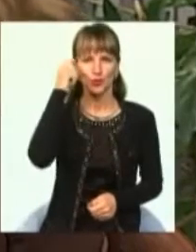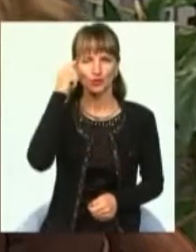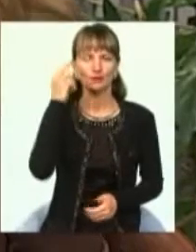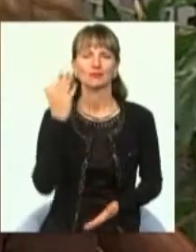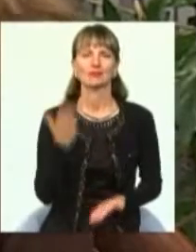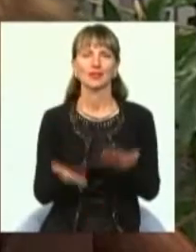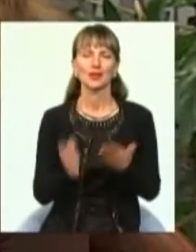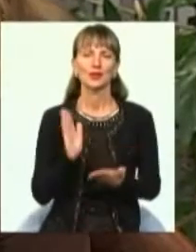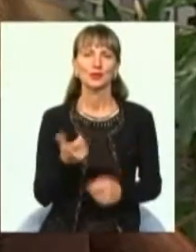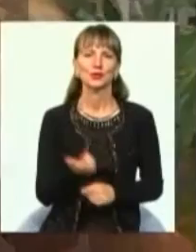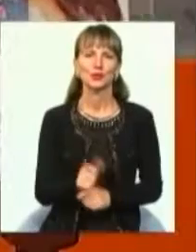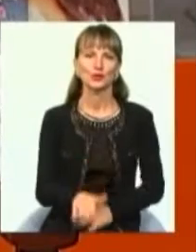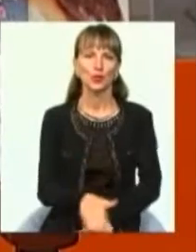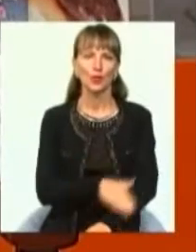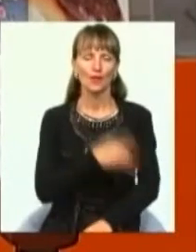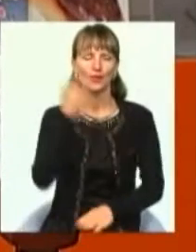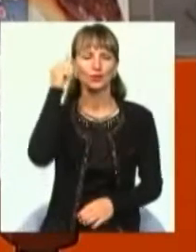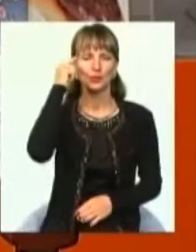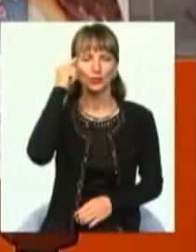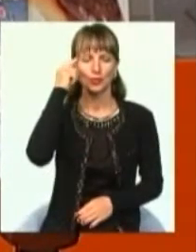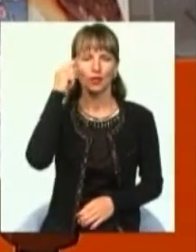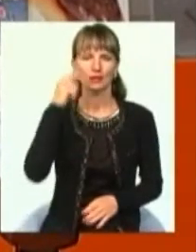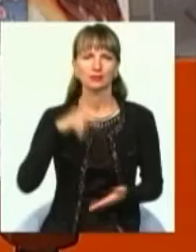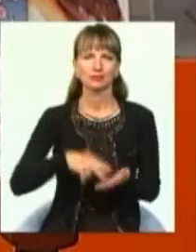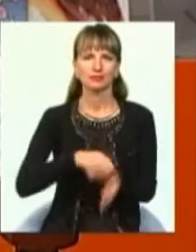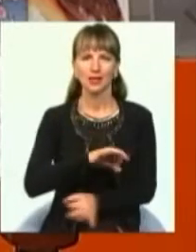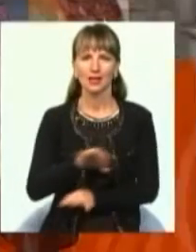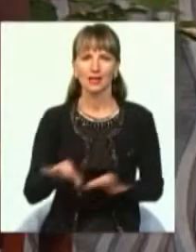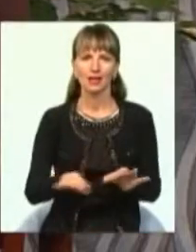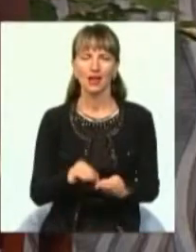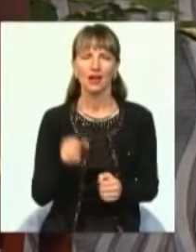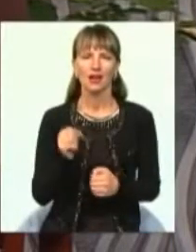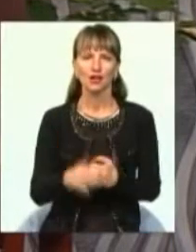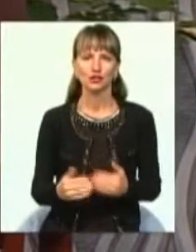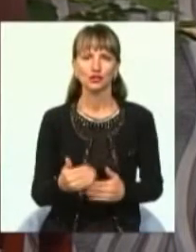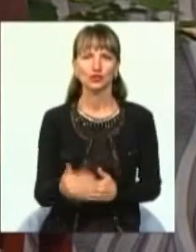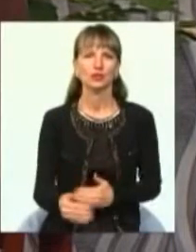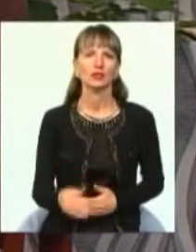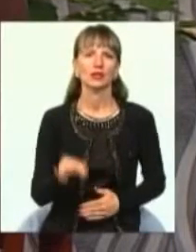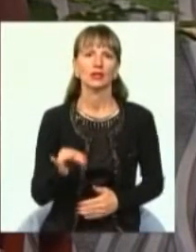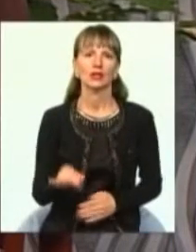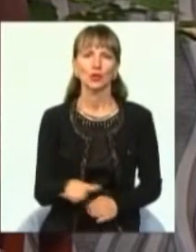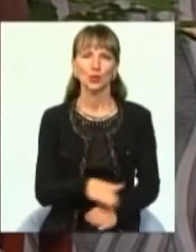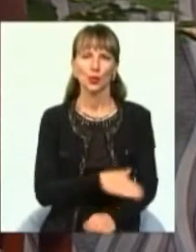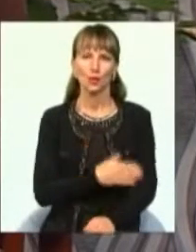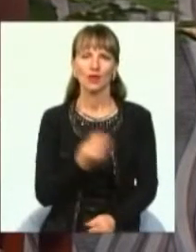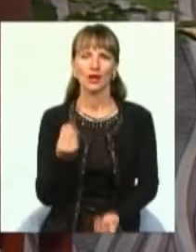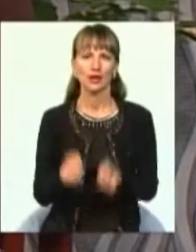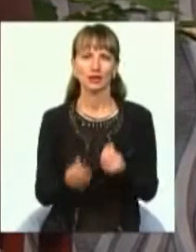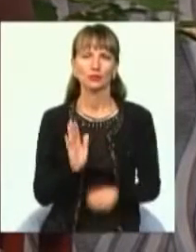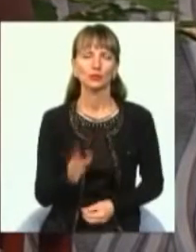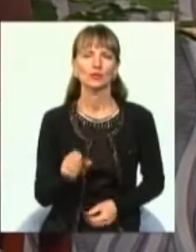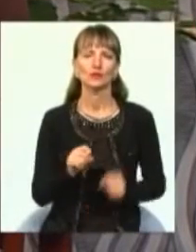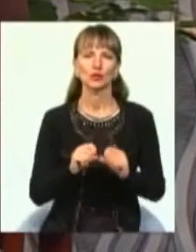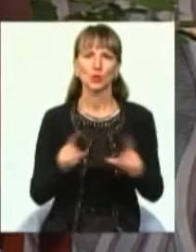буде дуже довго думати, продумувати кожну фігуру. Ну і, власне, дуже довго ваша партія буде йти. У школі